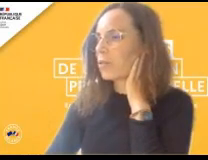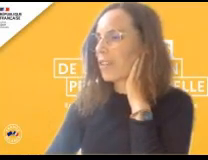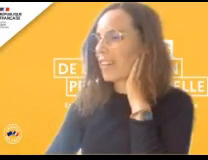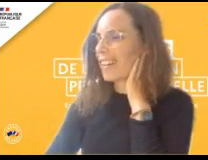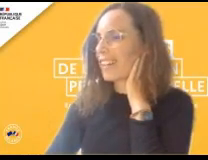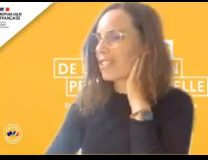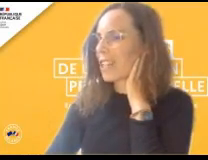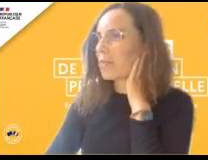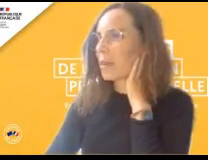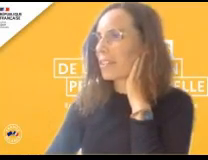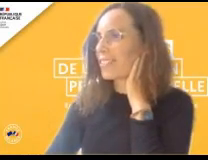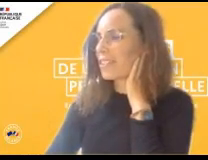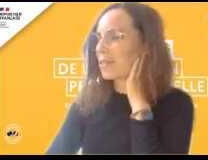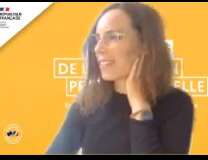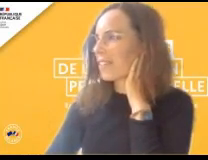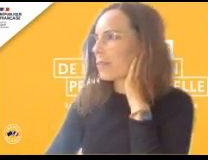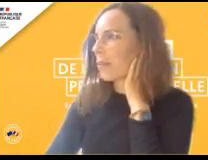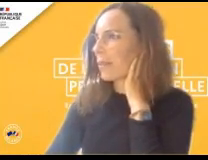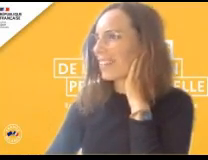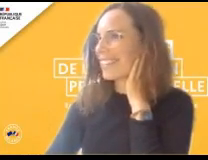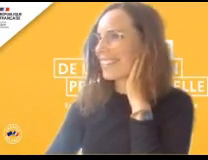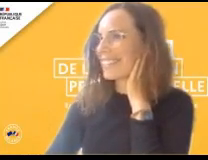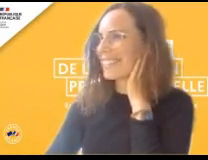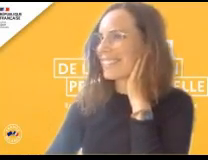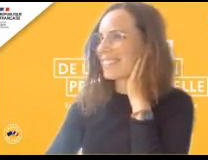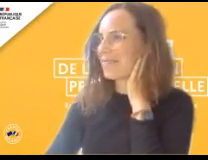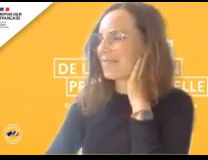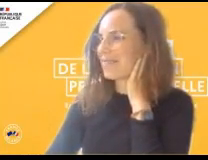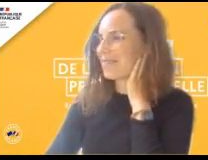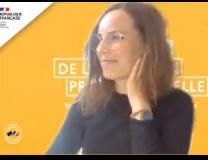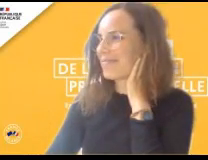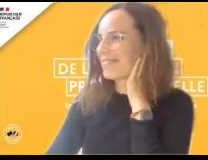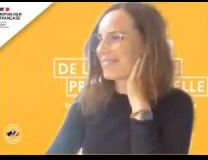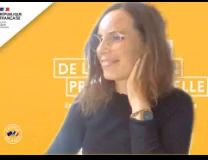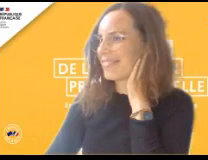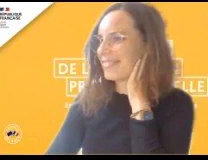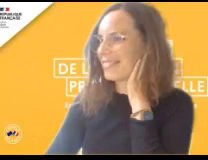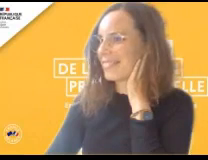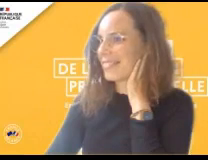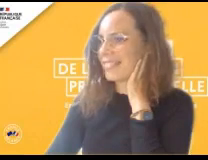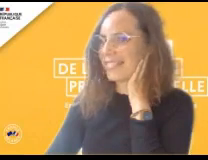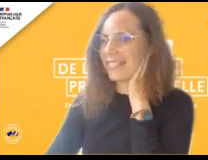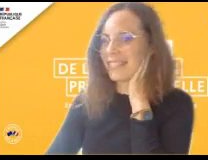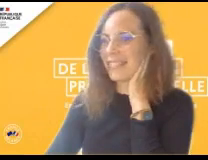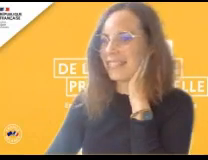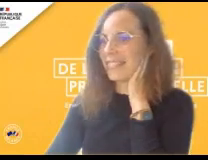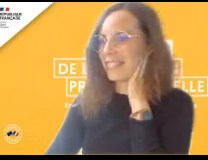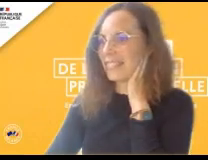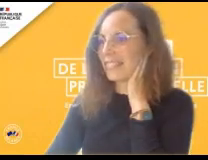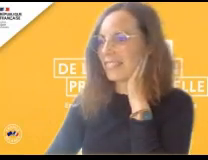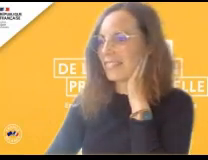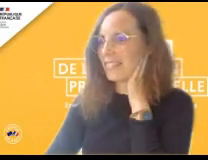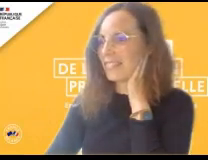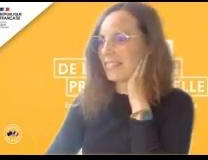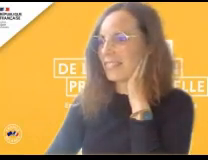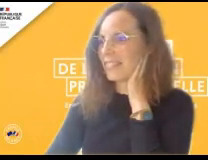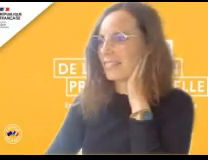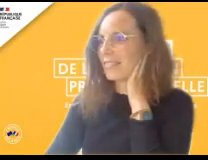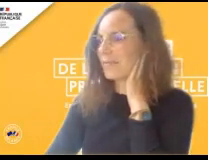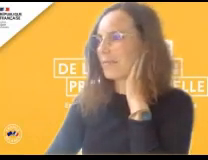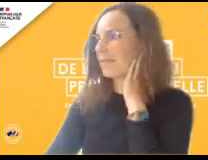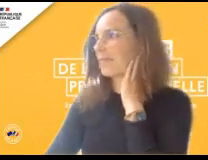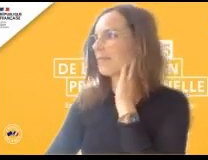la main du coup à Jean-Jacques pour la présentation des services de l'APEC. Oui, merci Marie. Pour le service de l'APEC, bien, vous allez